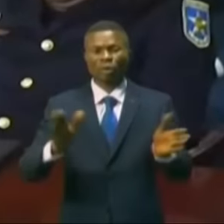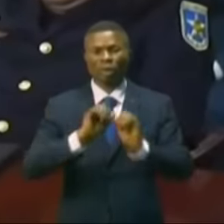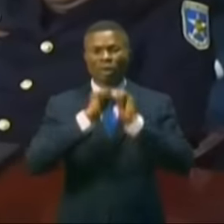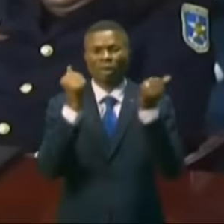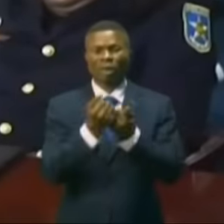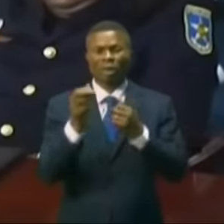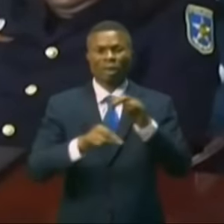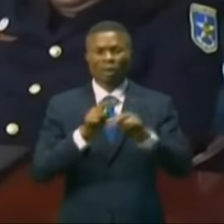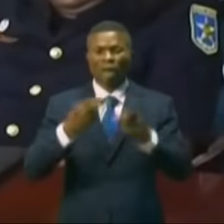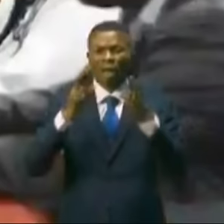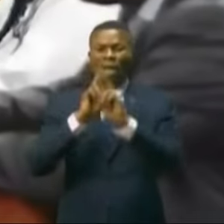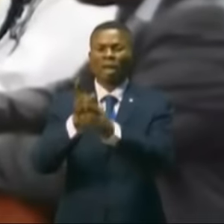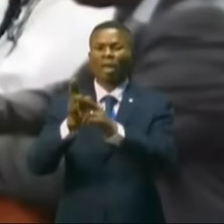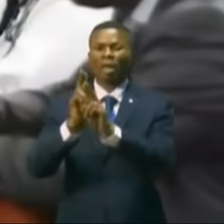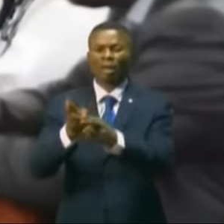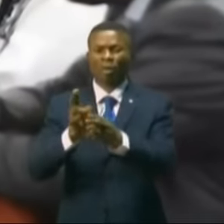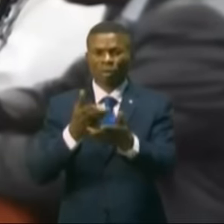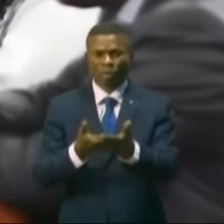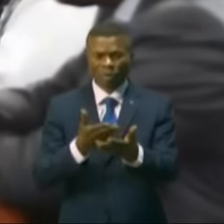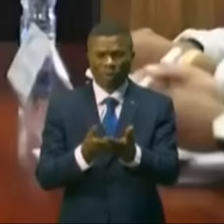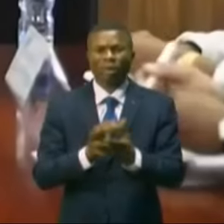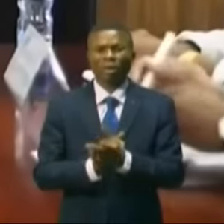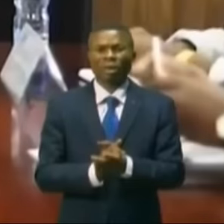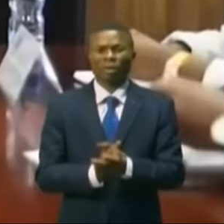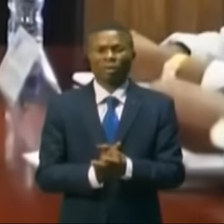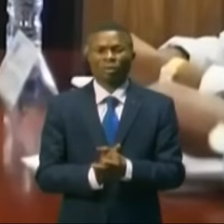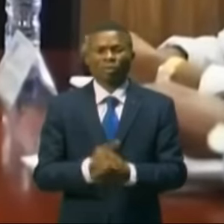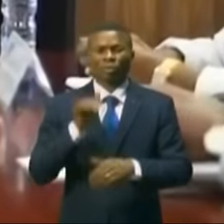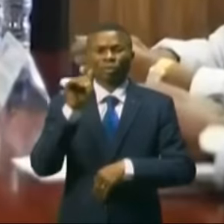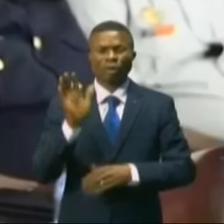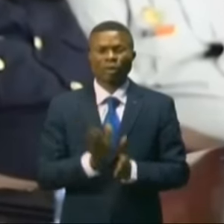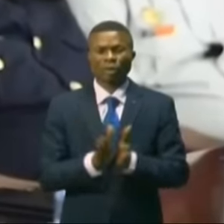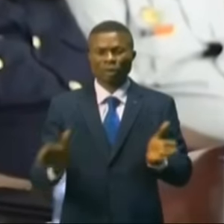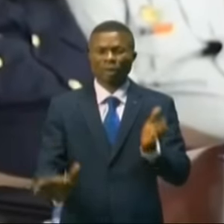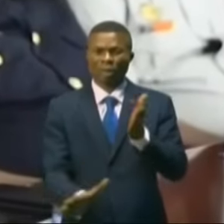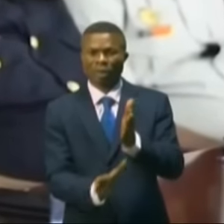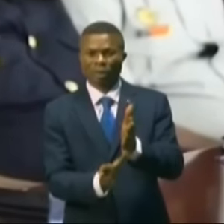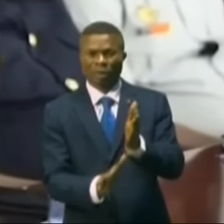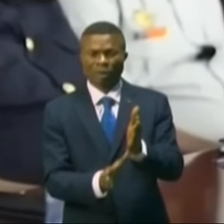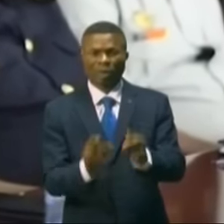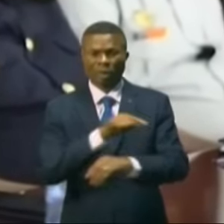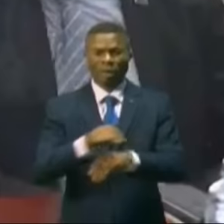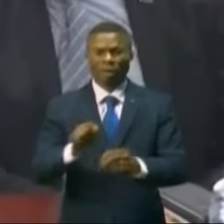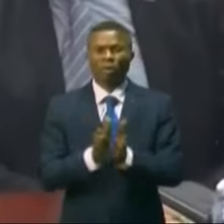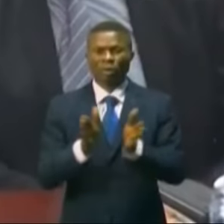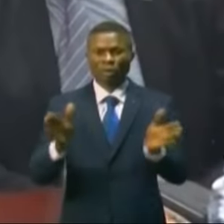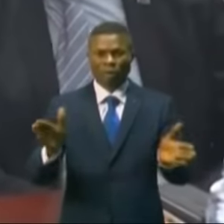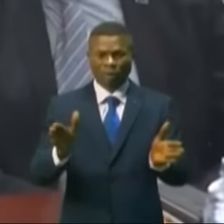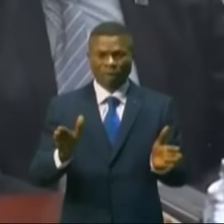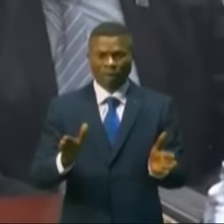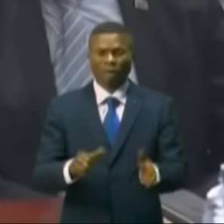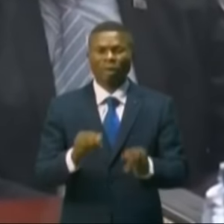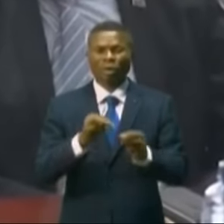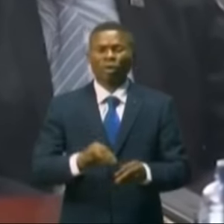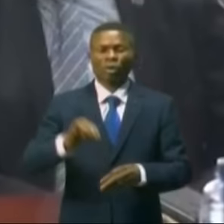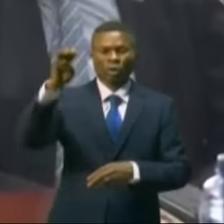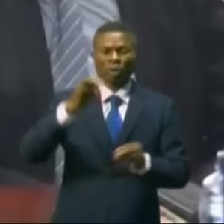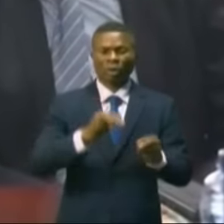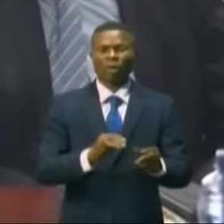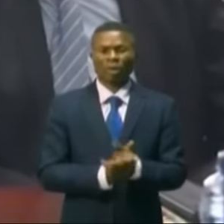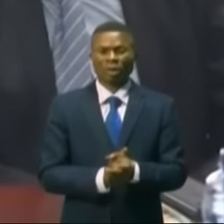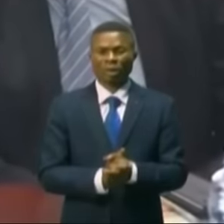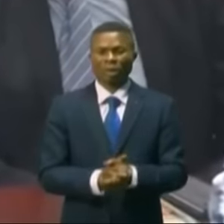du renseignement, Justin Izoun Kakiak, le directeur général adjoint de la Direction générale de la migration, Papi